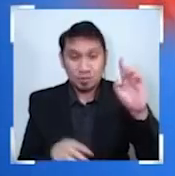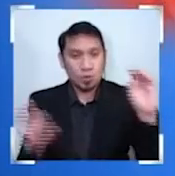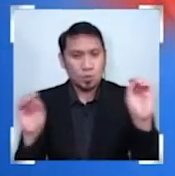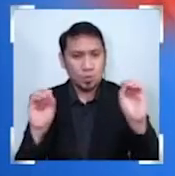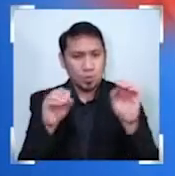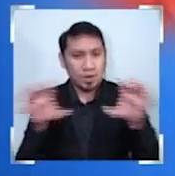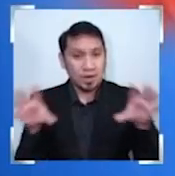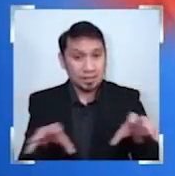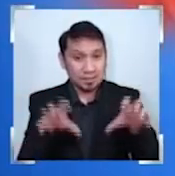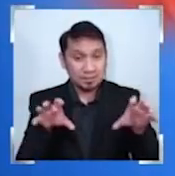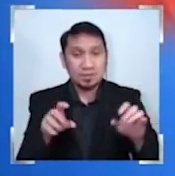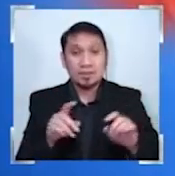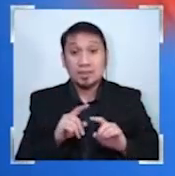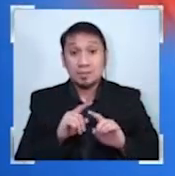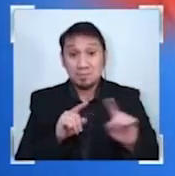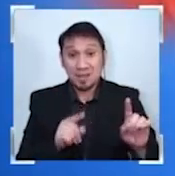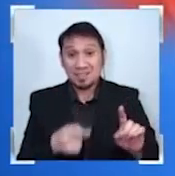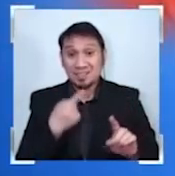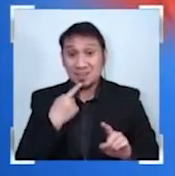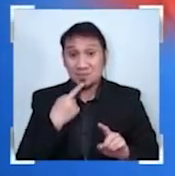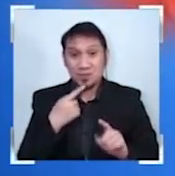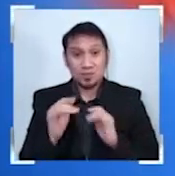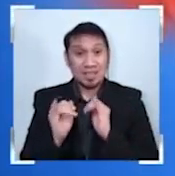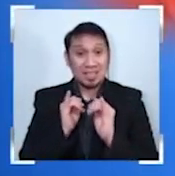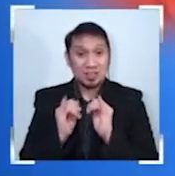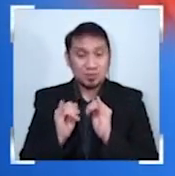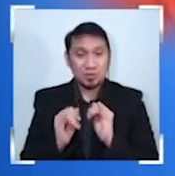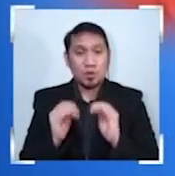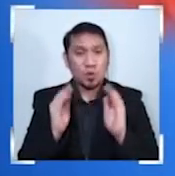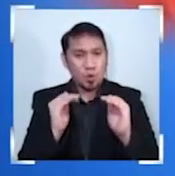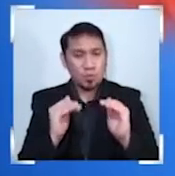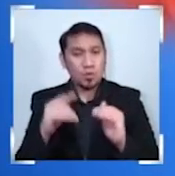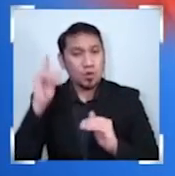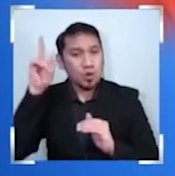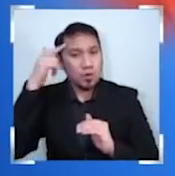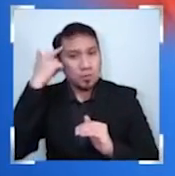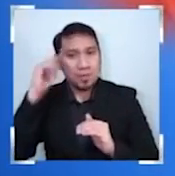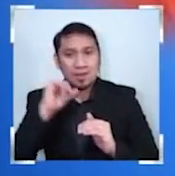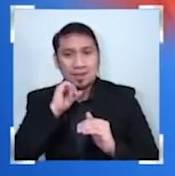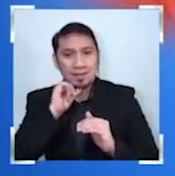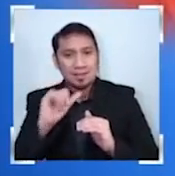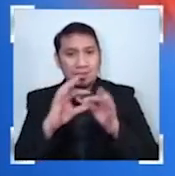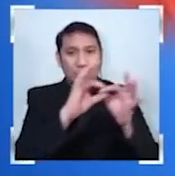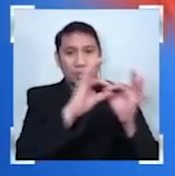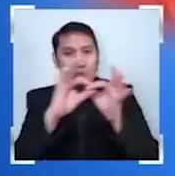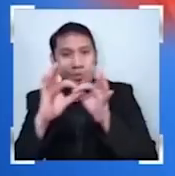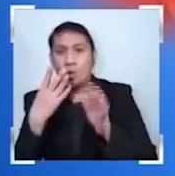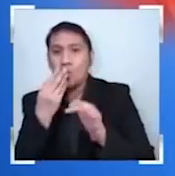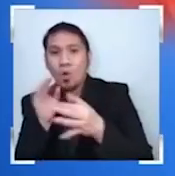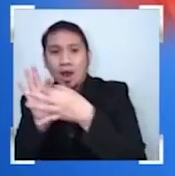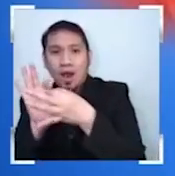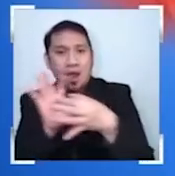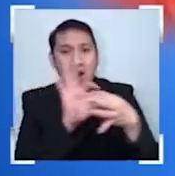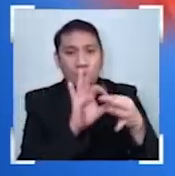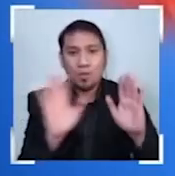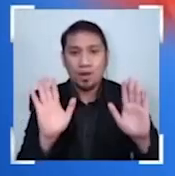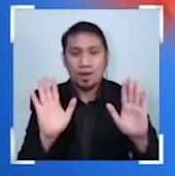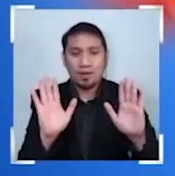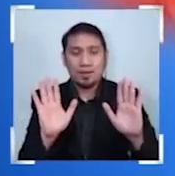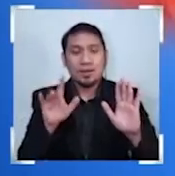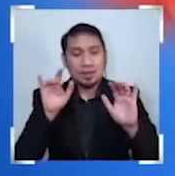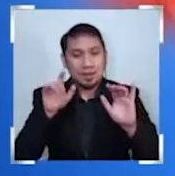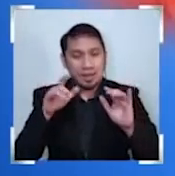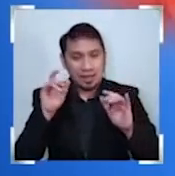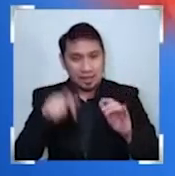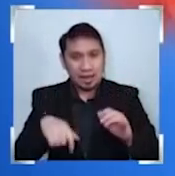isang pahayag, iginiit niyang wala dapat kampihan ng gobyerno sa hidwaan ng Ukraine at Russia. Dapat daw manindigan ng Pilipinas sa